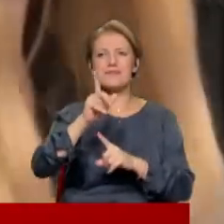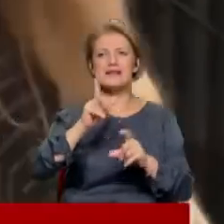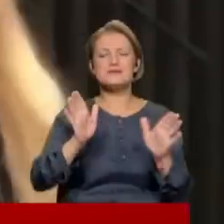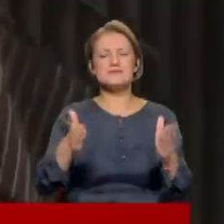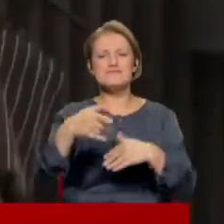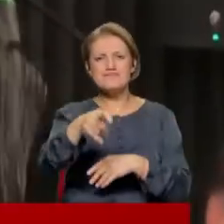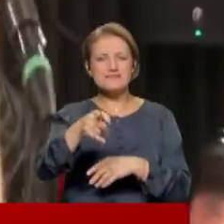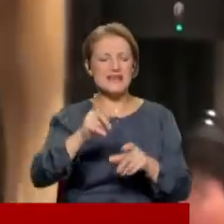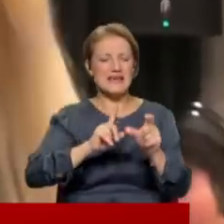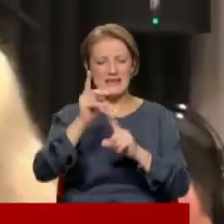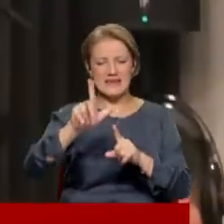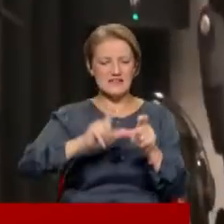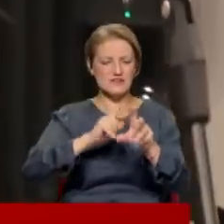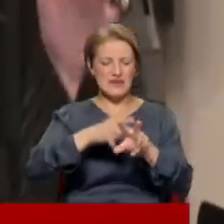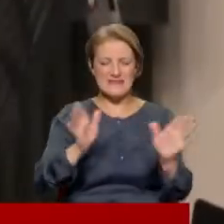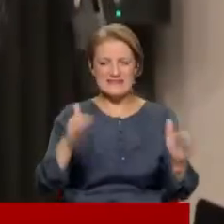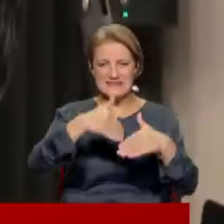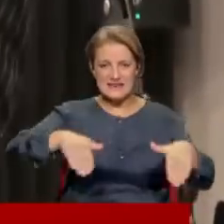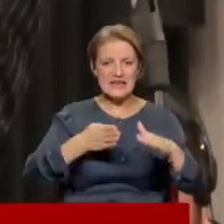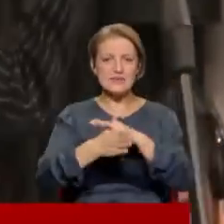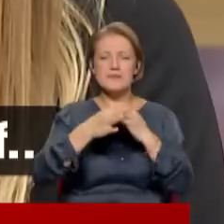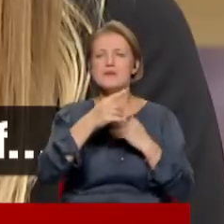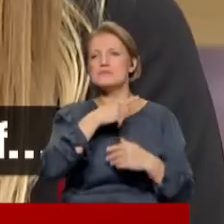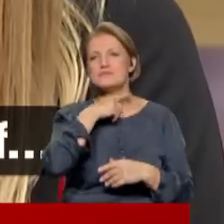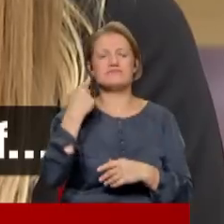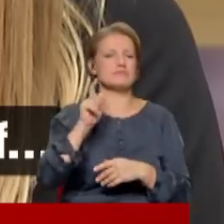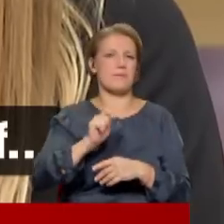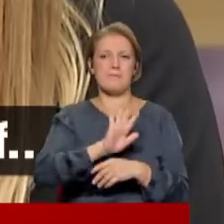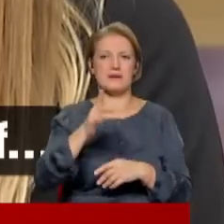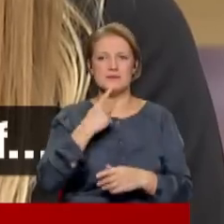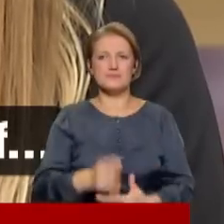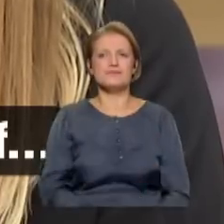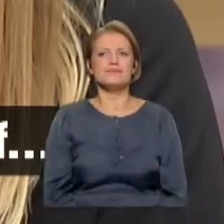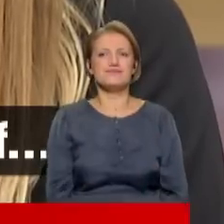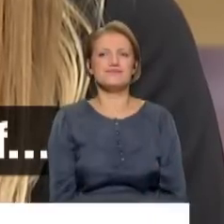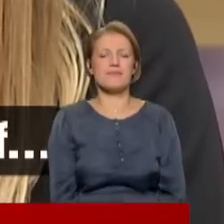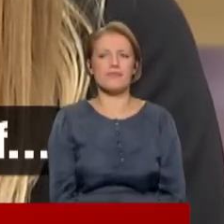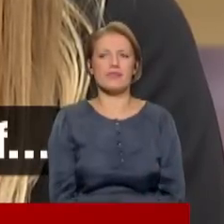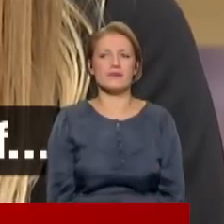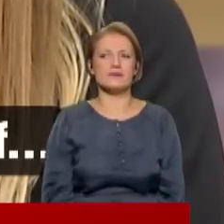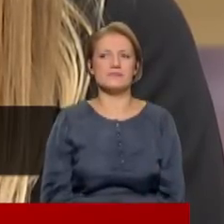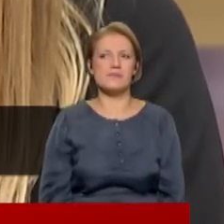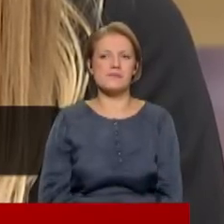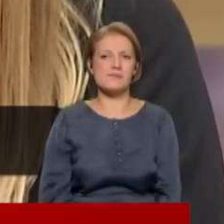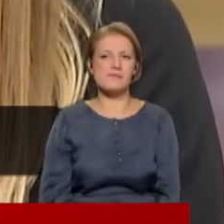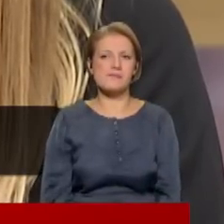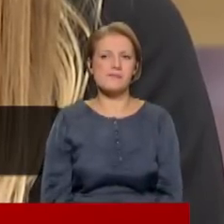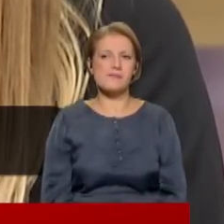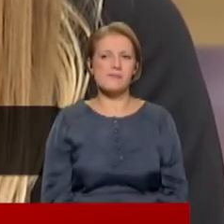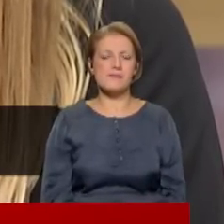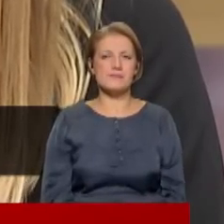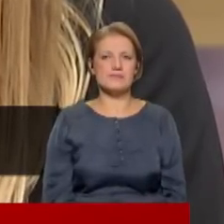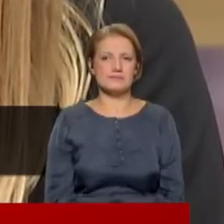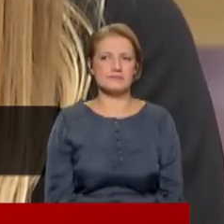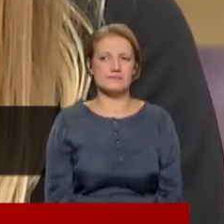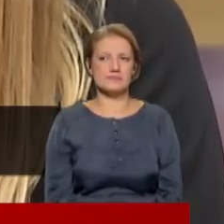de mümkün olmayacağını söyledi. Şarkıcıdan cevap gecikmedi. Ben sanki bir suçluymuşum gibi bu şekilde tabii ki hedef gösterilmiş